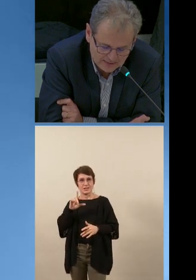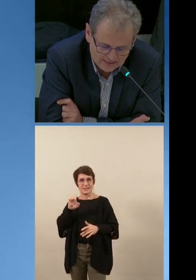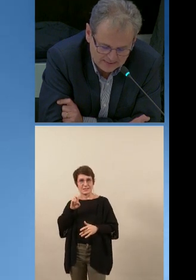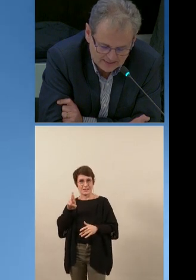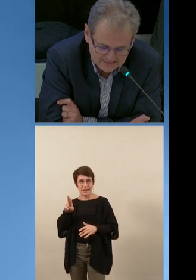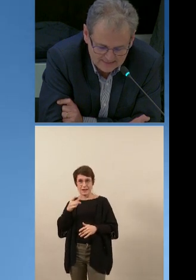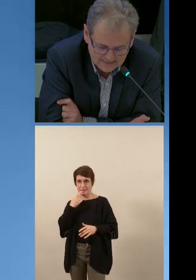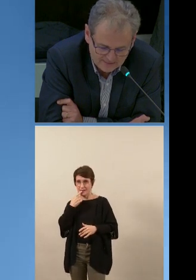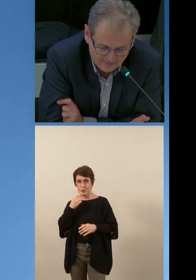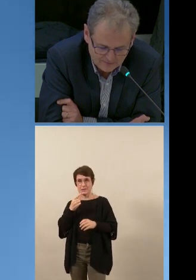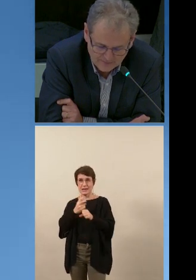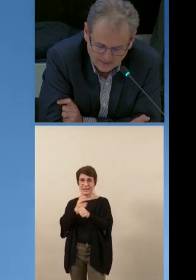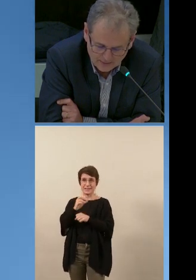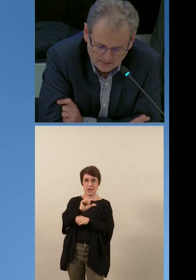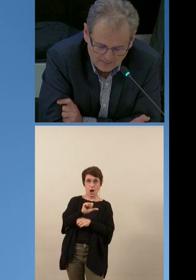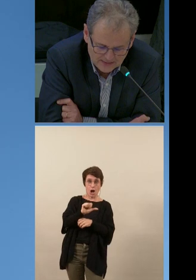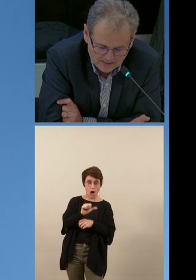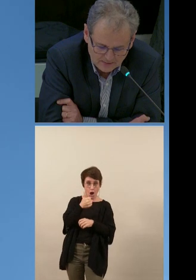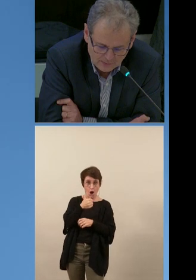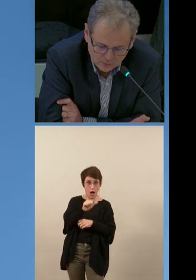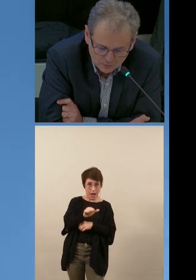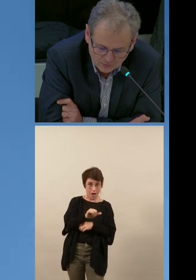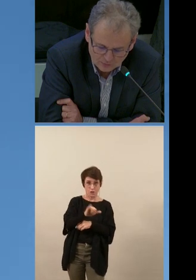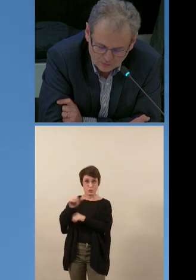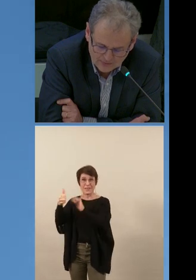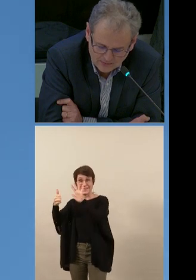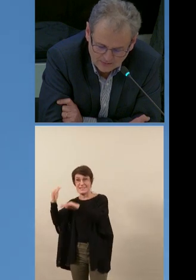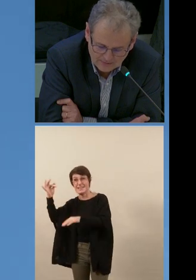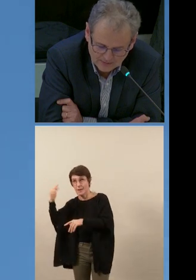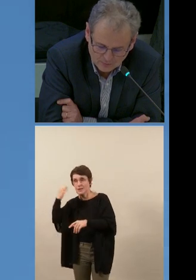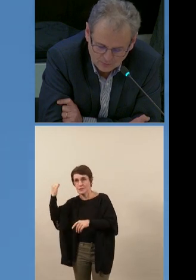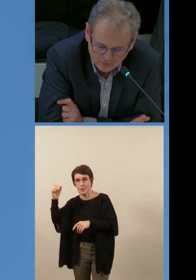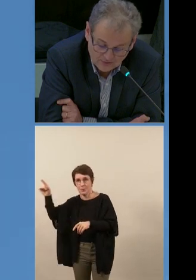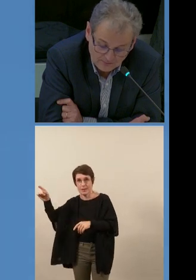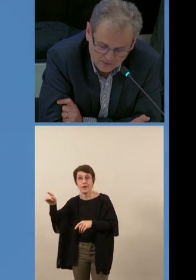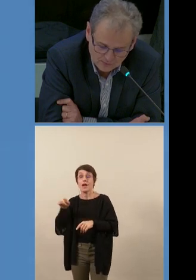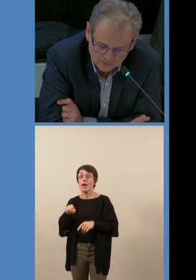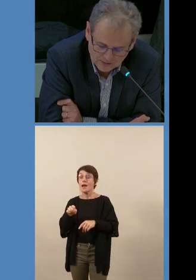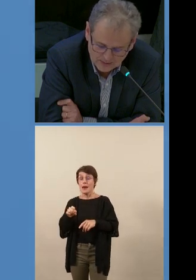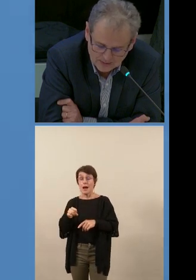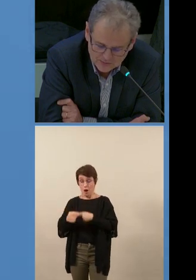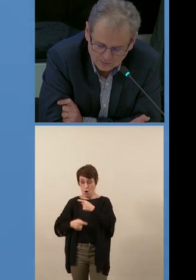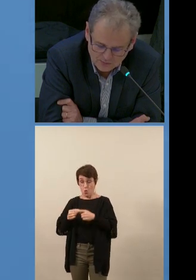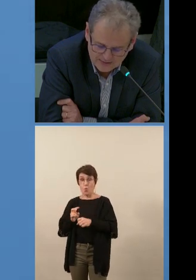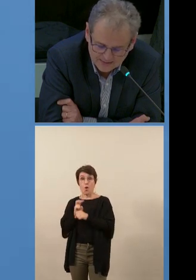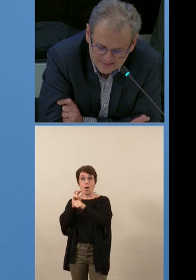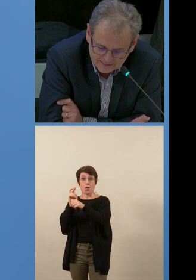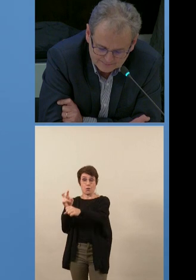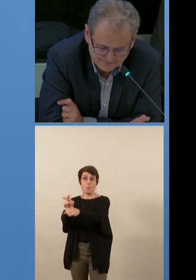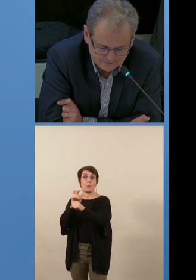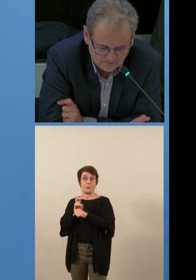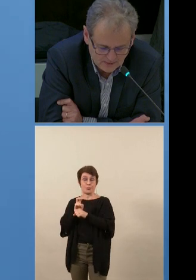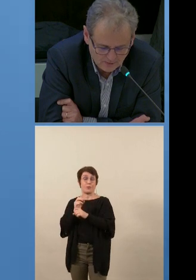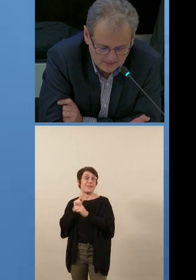de 1a à 6F et bien les de pour dont je parle avec un en cours de 5 millions donc sont notés 1